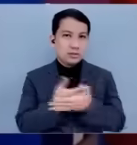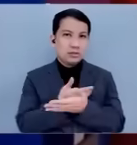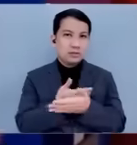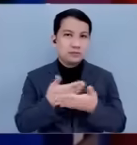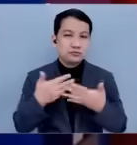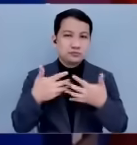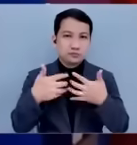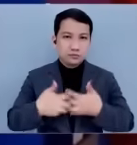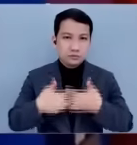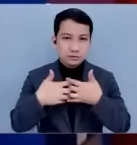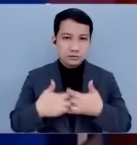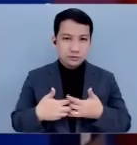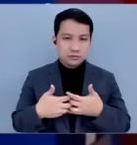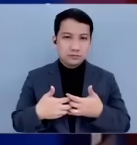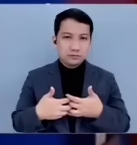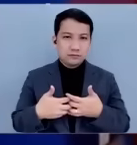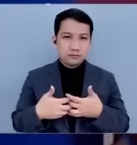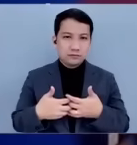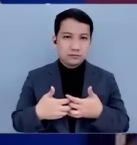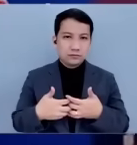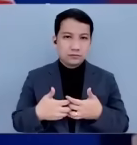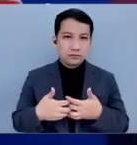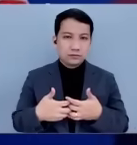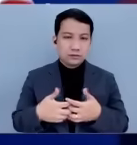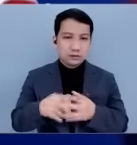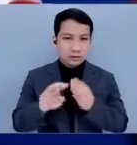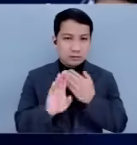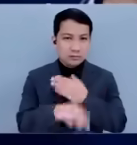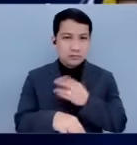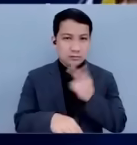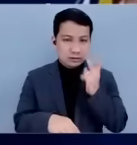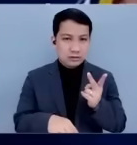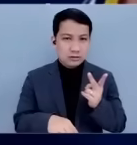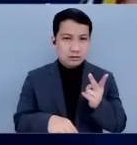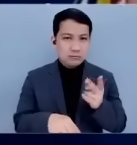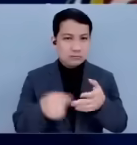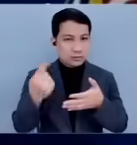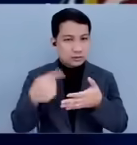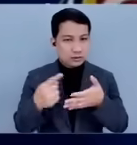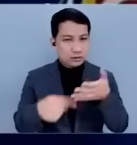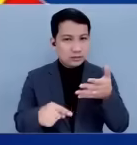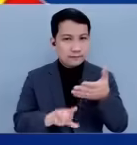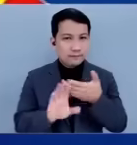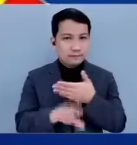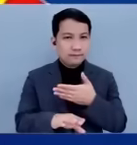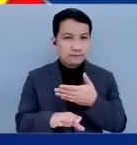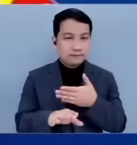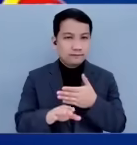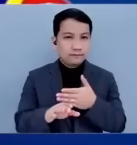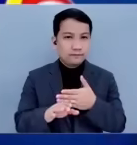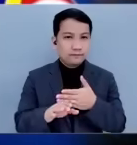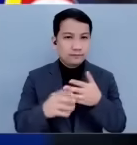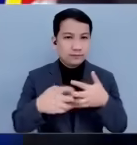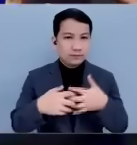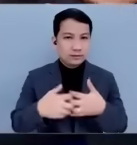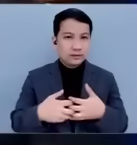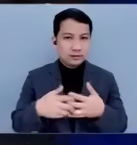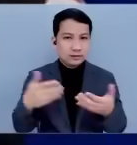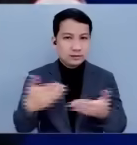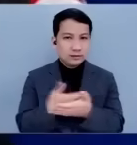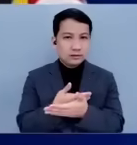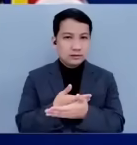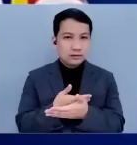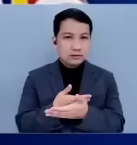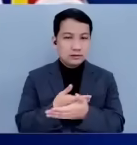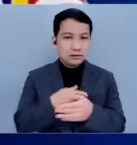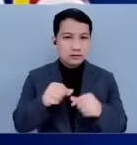Nag-commercial muna at pagbalik ay ipinakitang chinek ang naglokong makina. Pinalitan din ito ng bago saka itinuloy ang